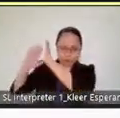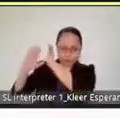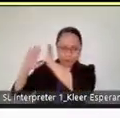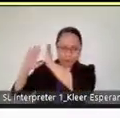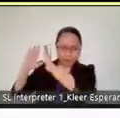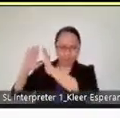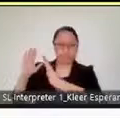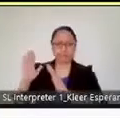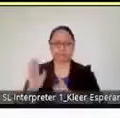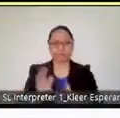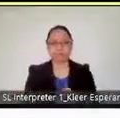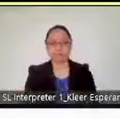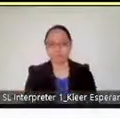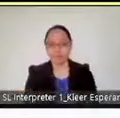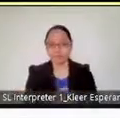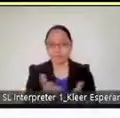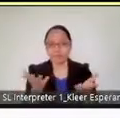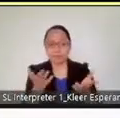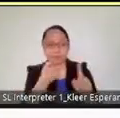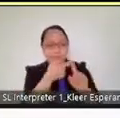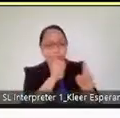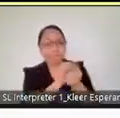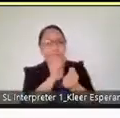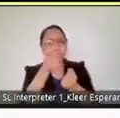pagtotongtongan intay pag